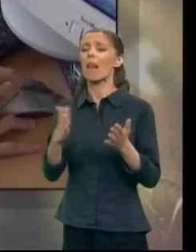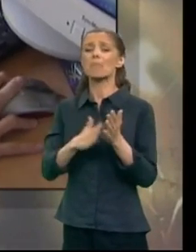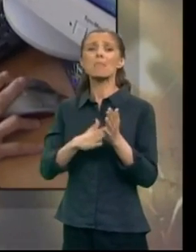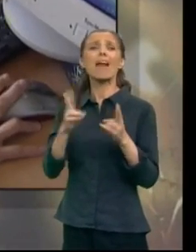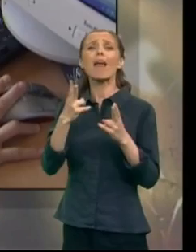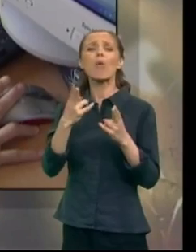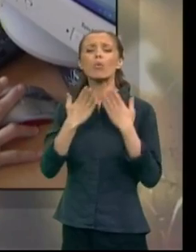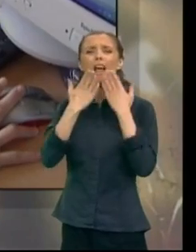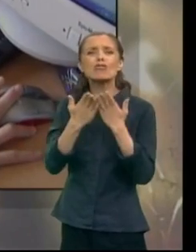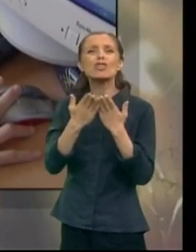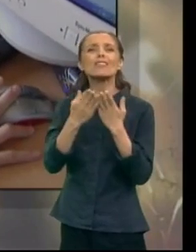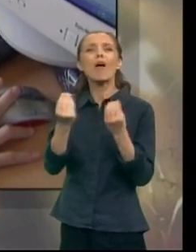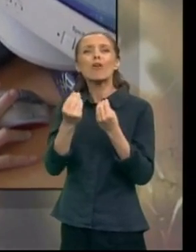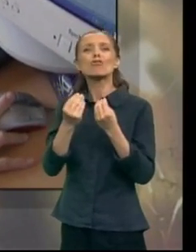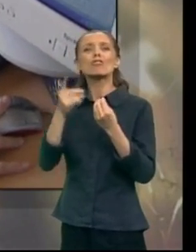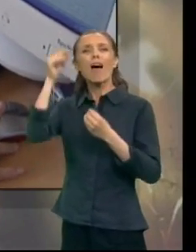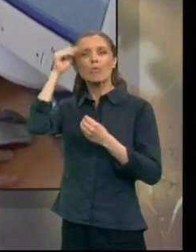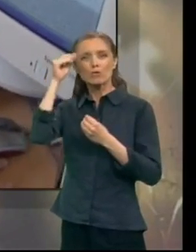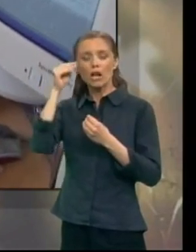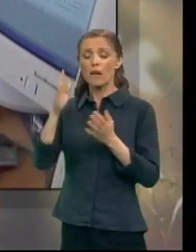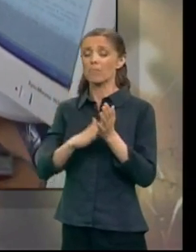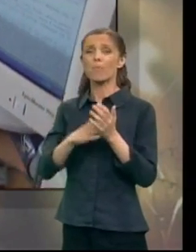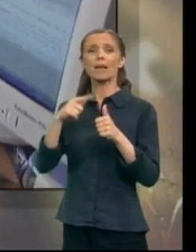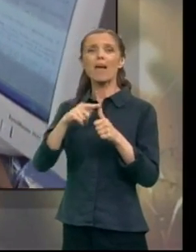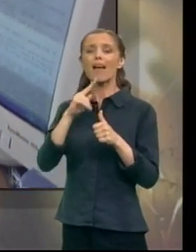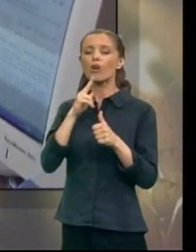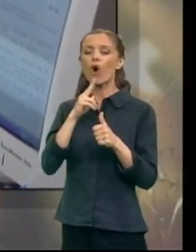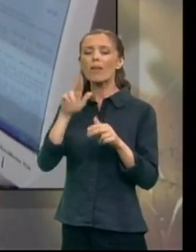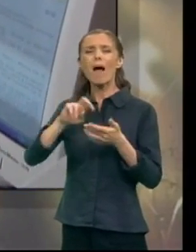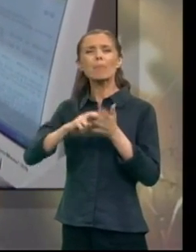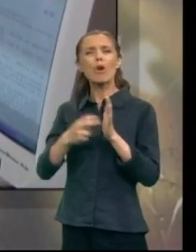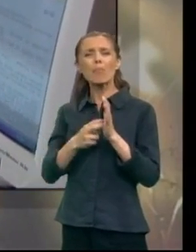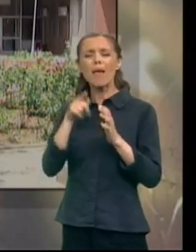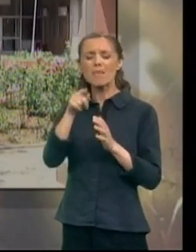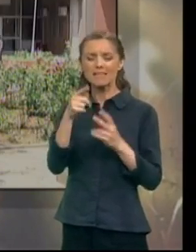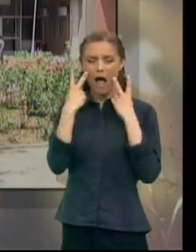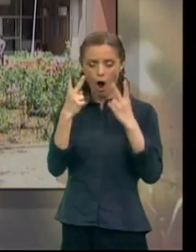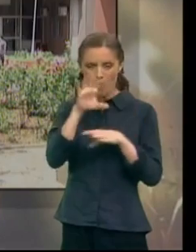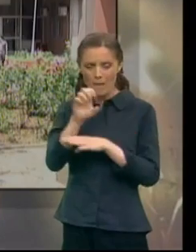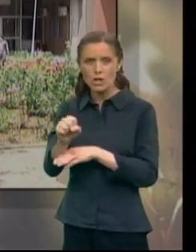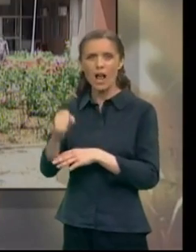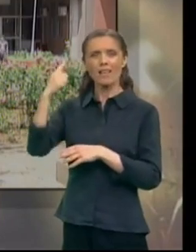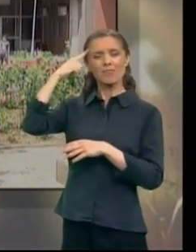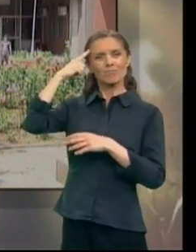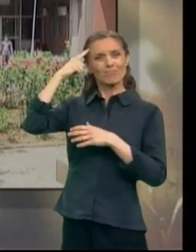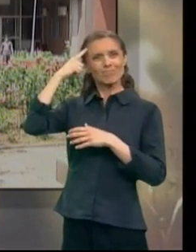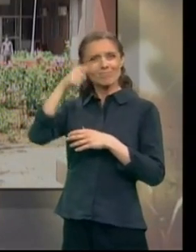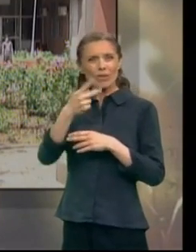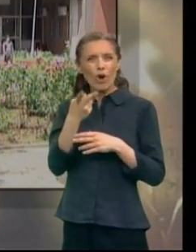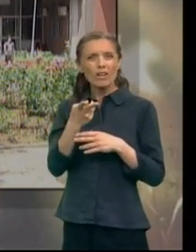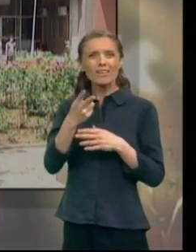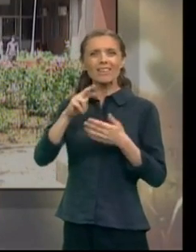edukativne sadržaje, pa su tu poremećaji koji se tiču opažanja, znači senzorske disfunkcije, kognitivne disfunkcije i motoričke